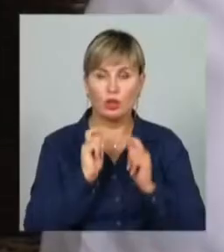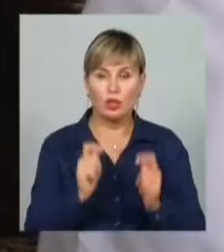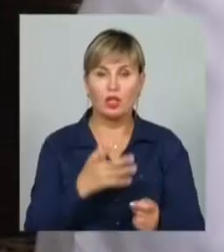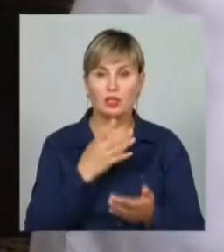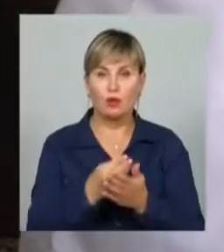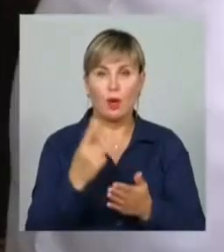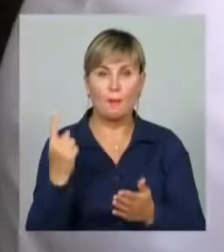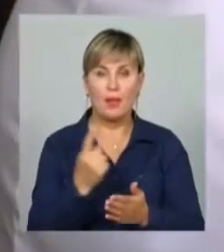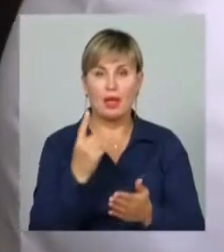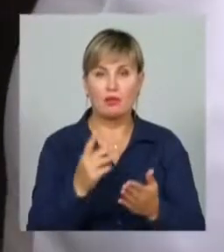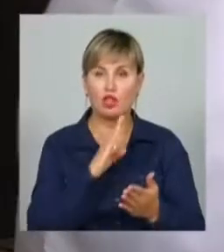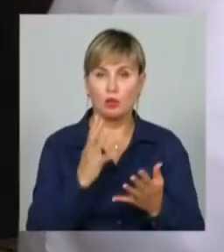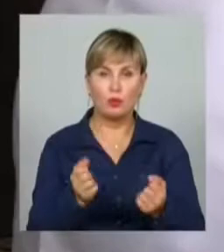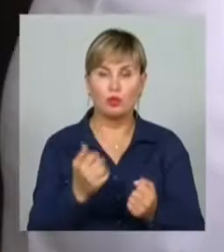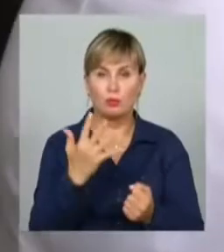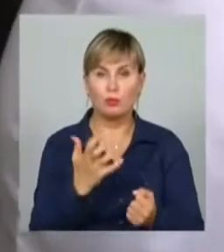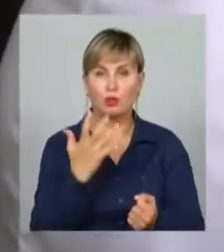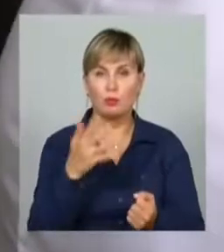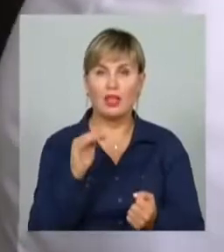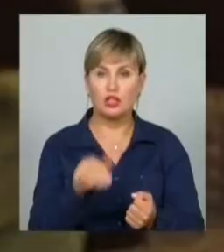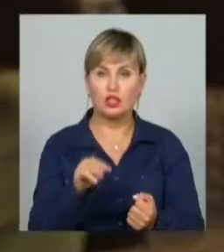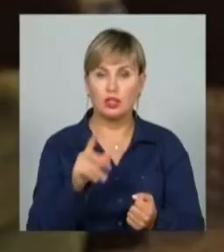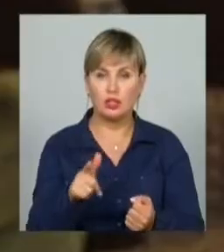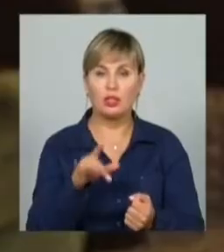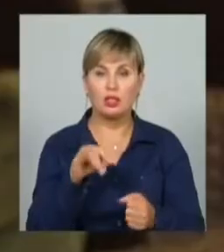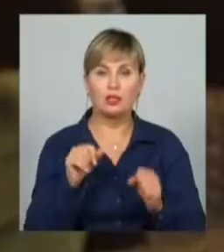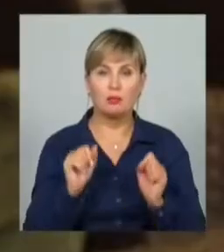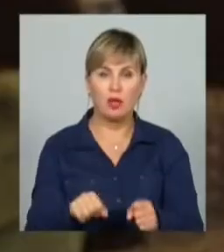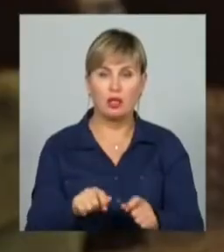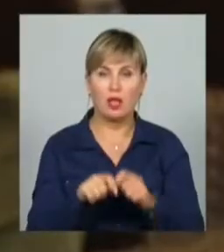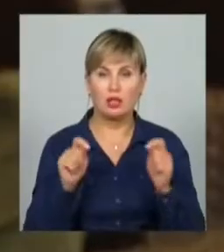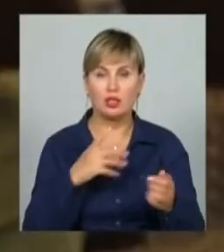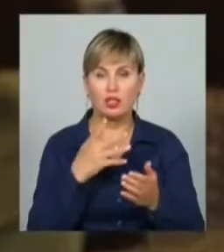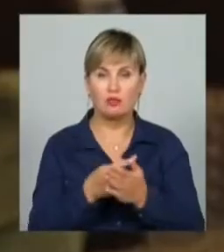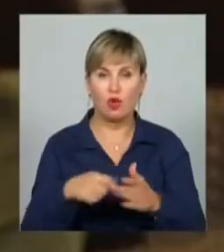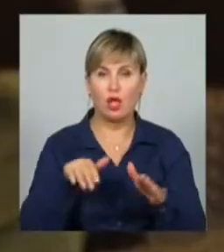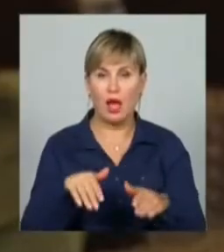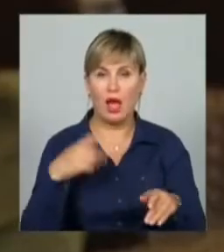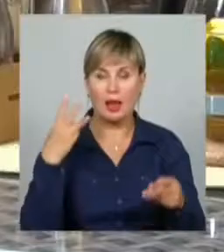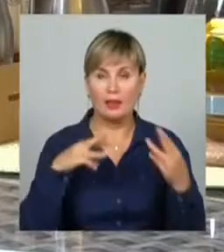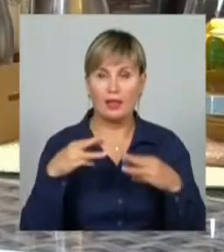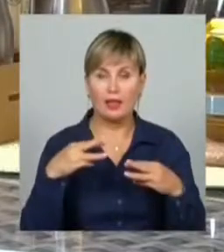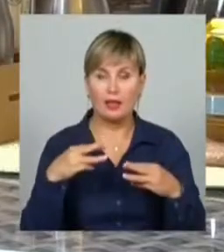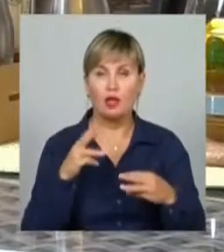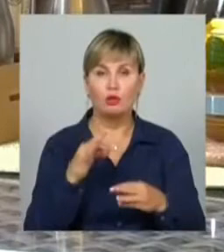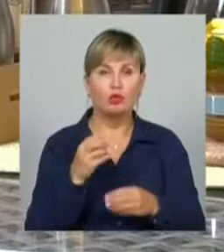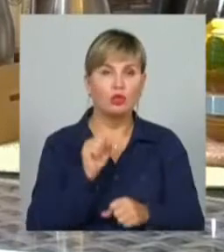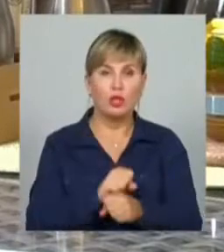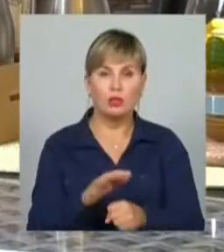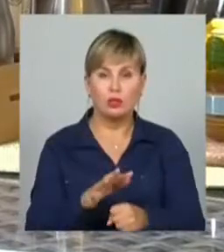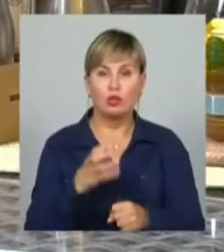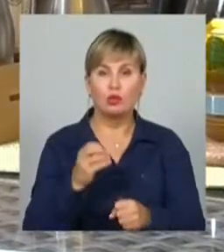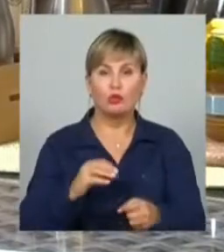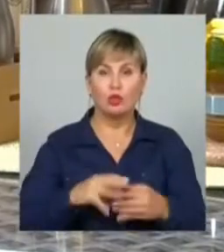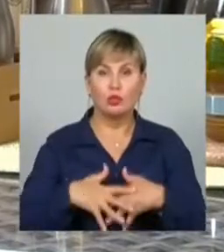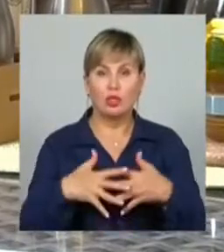первый проект женщина получила 505 тысяч тенге и смогла открыть собственное ателье. Однако на этом дело не остановилось. Будучи на